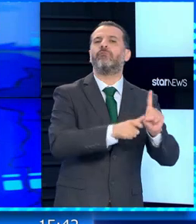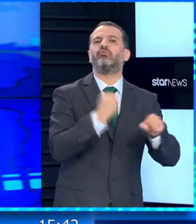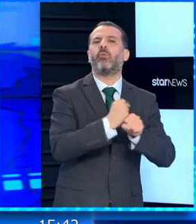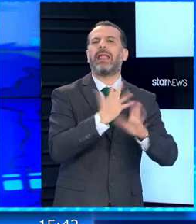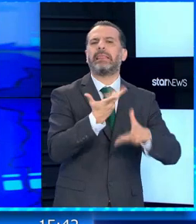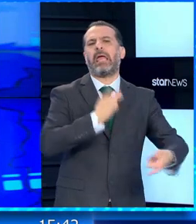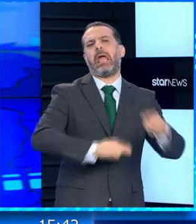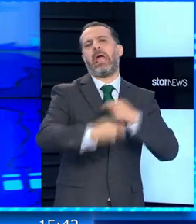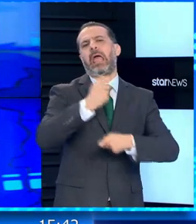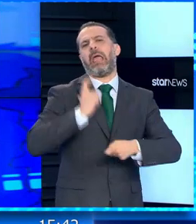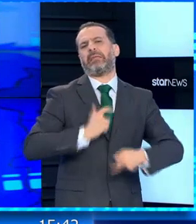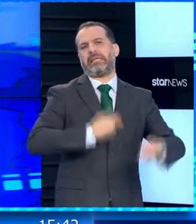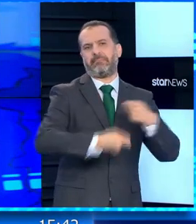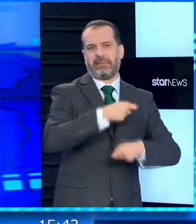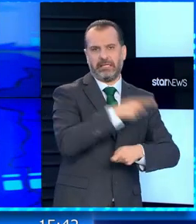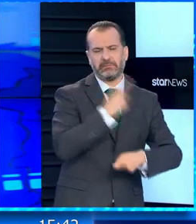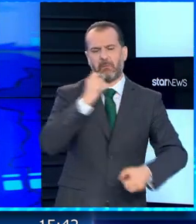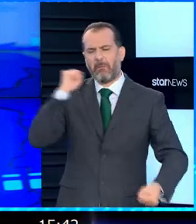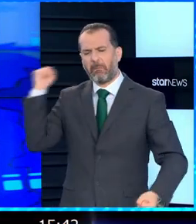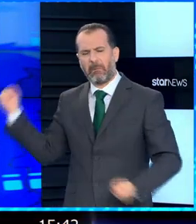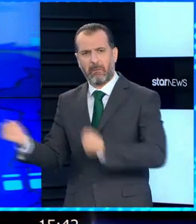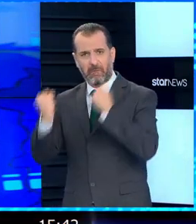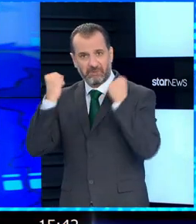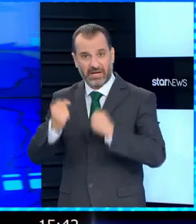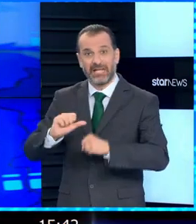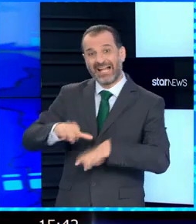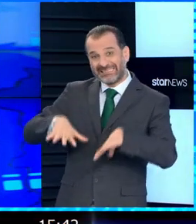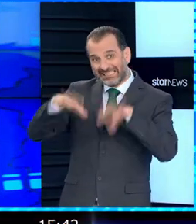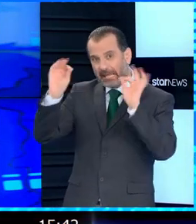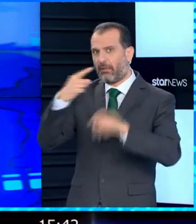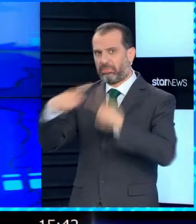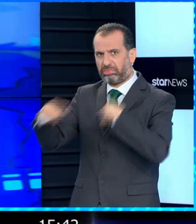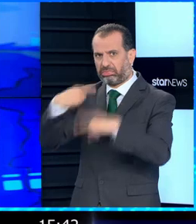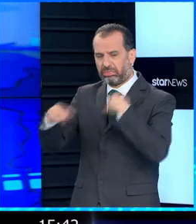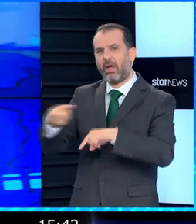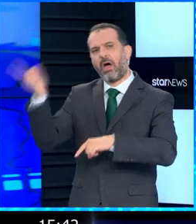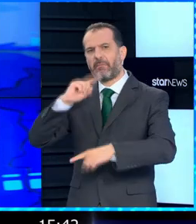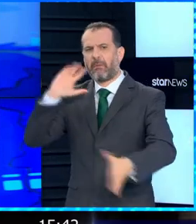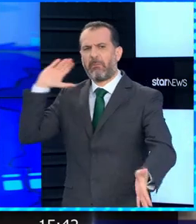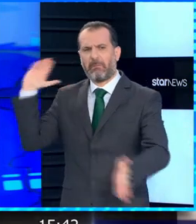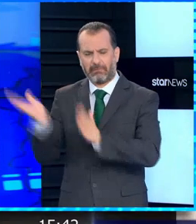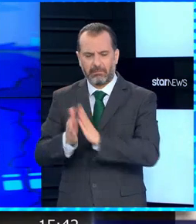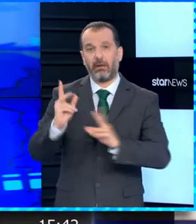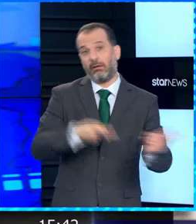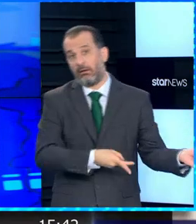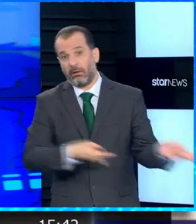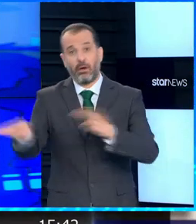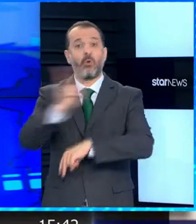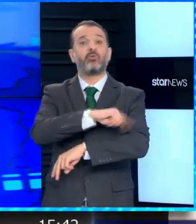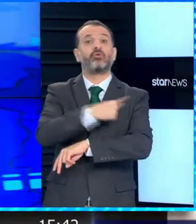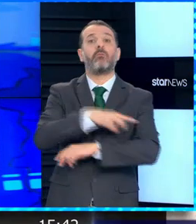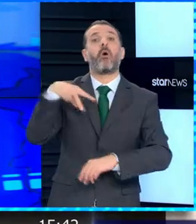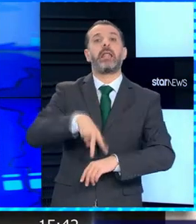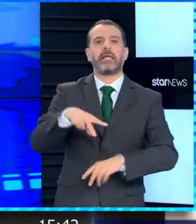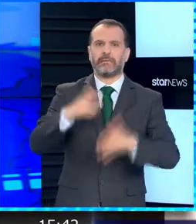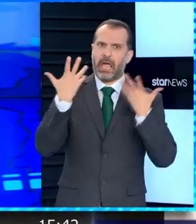και στη συνέχεια την ξυλοκόπησε άγρια. Η γυναίκα μεταφέρθηκε σε άσχημη κατάσταση με ασθενοφόρο του ΕΚΑΒ στο Γενικό Νοσοκομείο